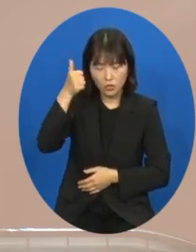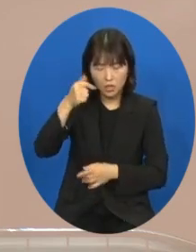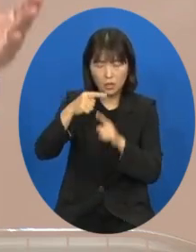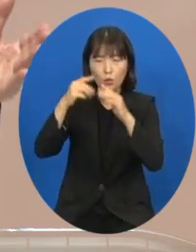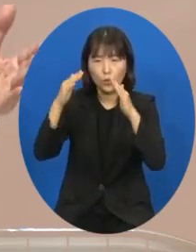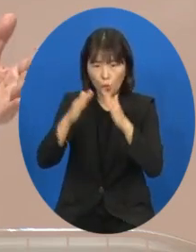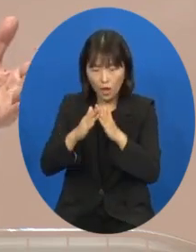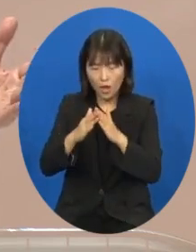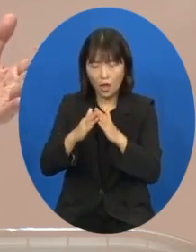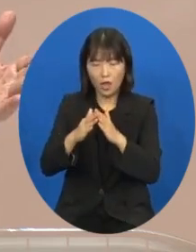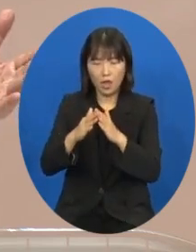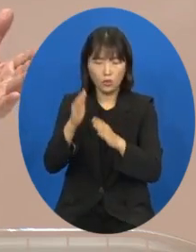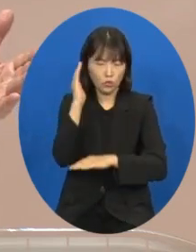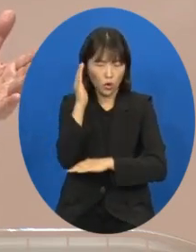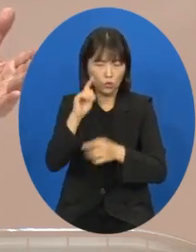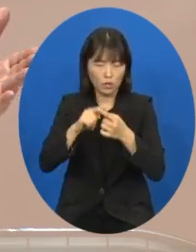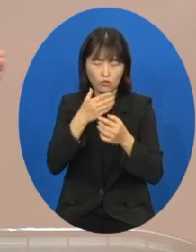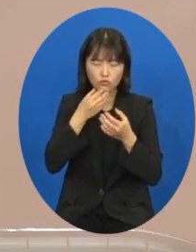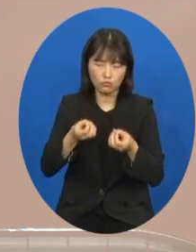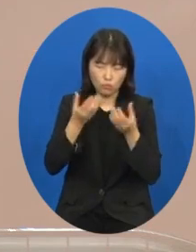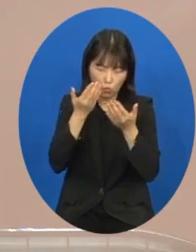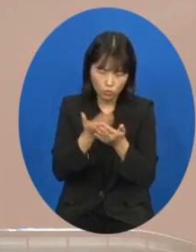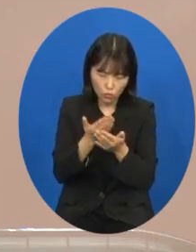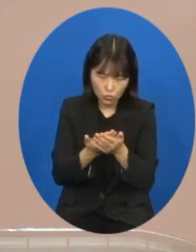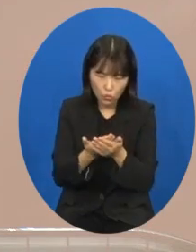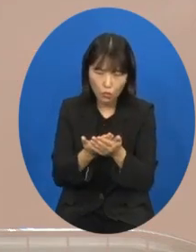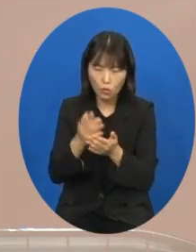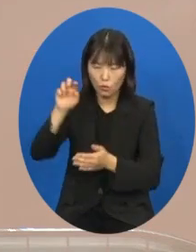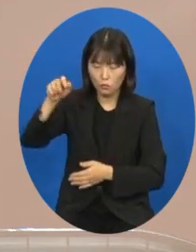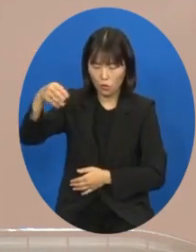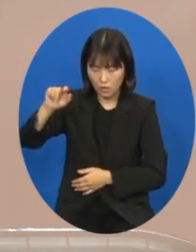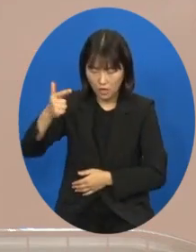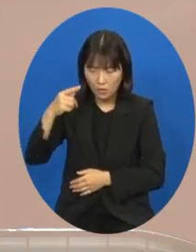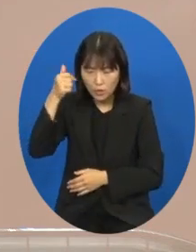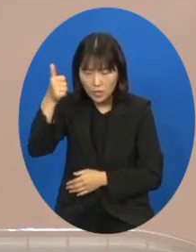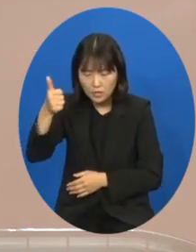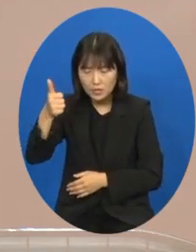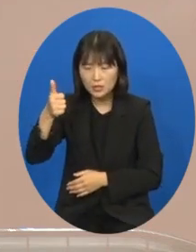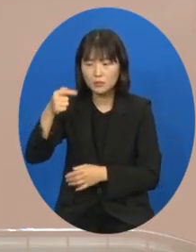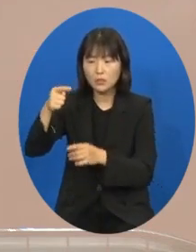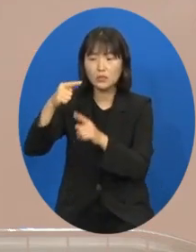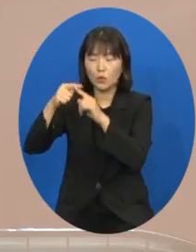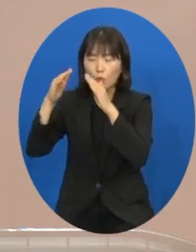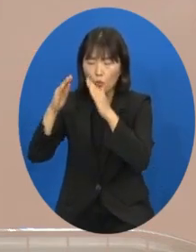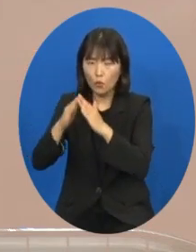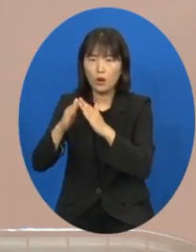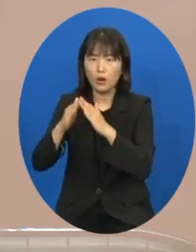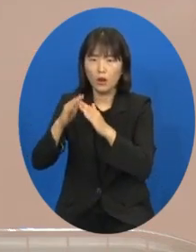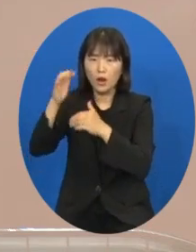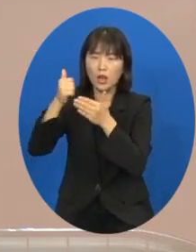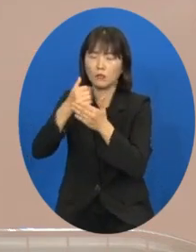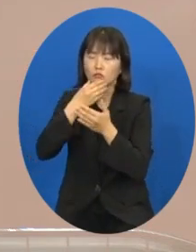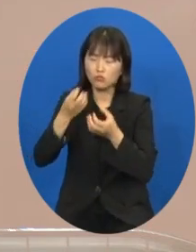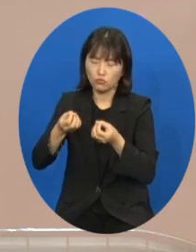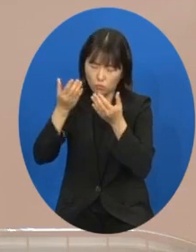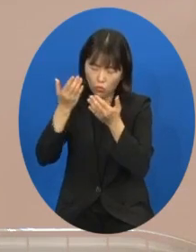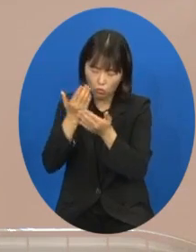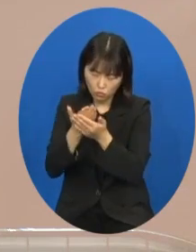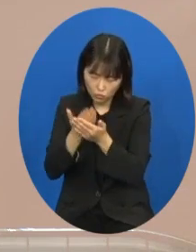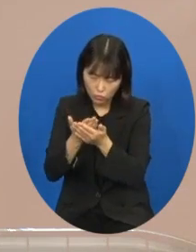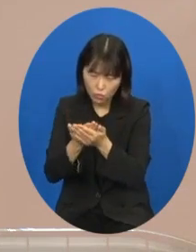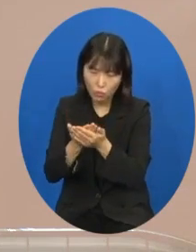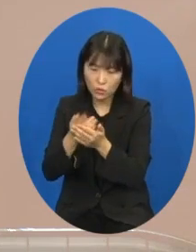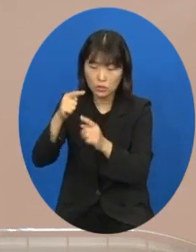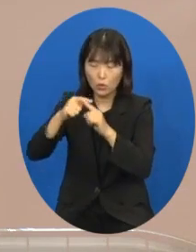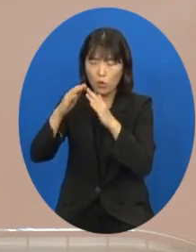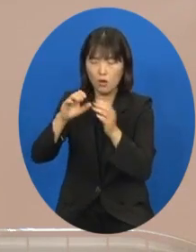그 메시지를 축복해 주소서. 캠벨 몰건 목사님과 웨스트민스터 교회를 하나님 축복합니다. 그